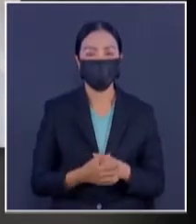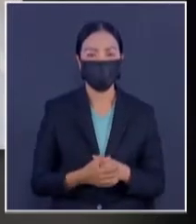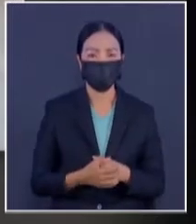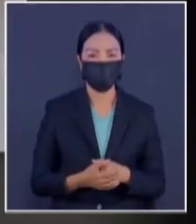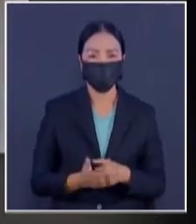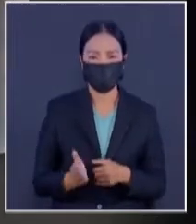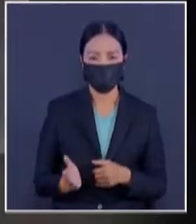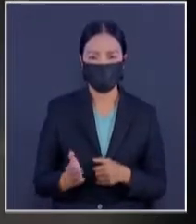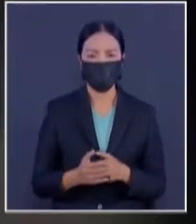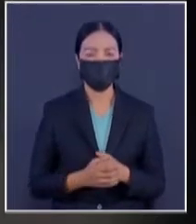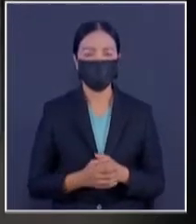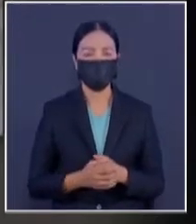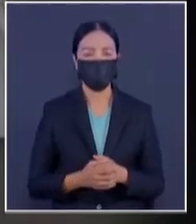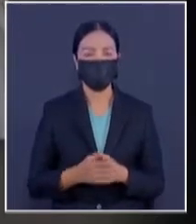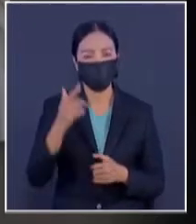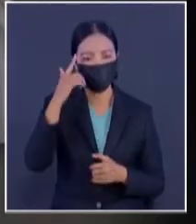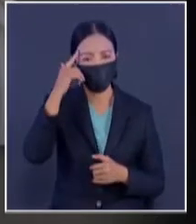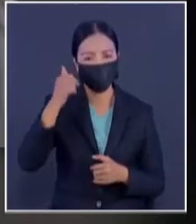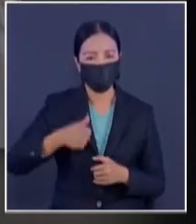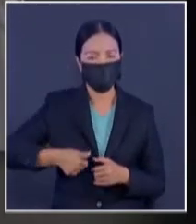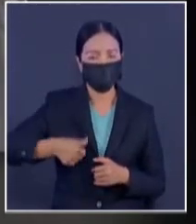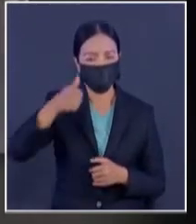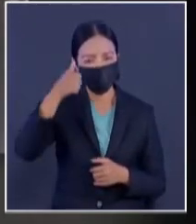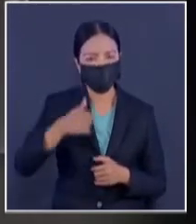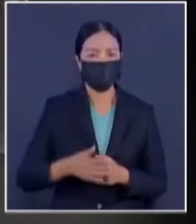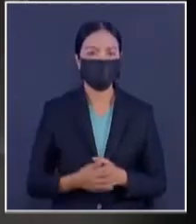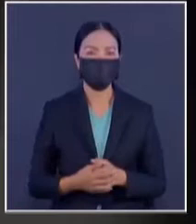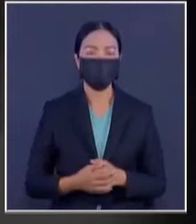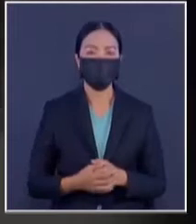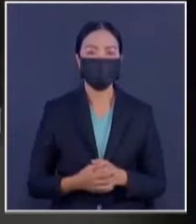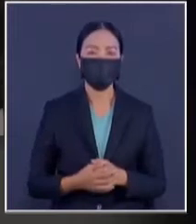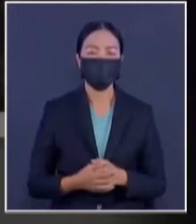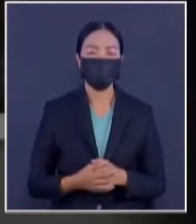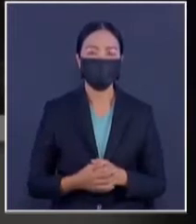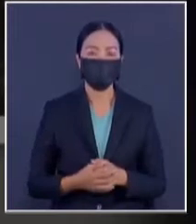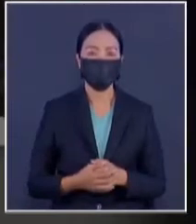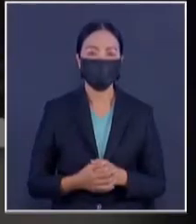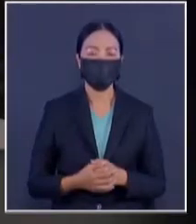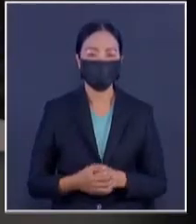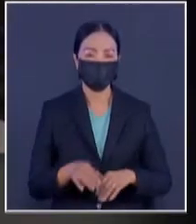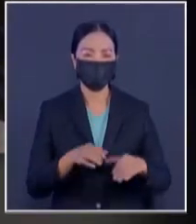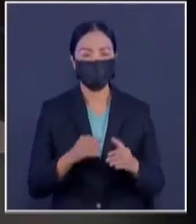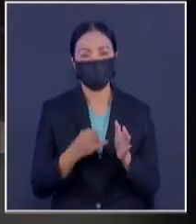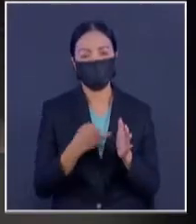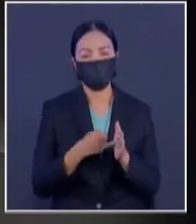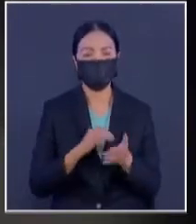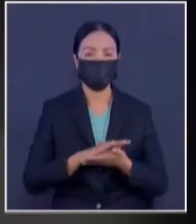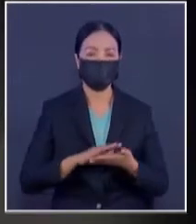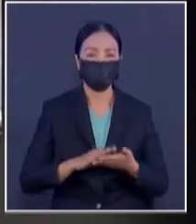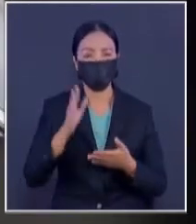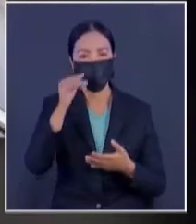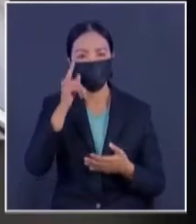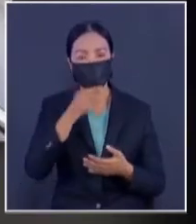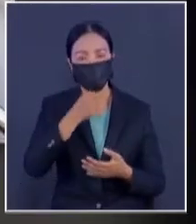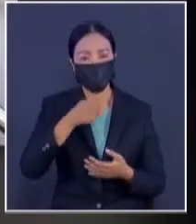โพธินะคะซึ่งแปลว่าผู้มีปัญญาอันประเสริฐสูงสุดโดยบรรยากาศภายในงานเนี่ยเป็นไปอย่างเรียบง่ายค่ะมีคุณพ่อคุณแม่คุ